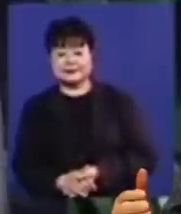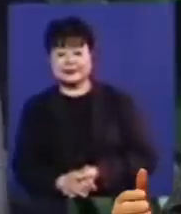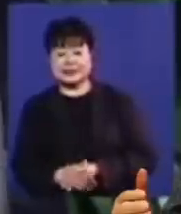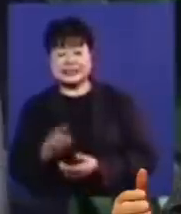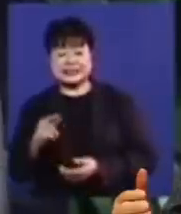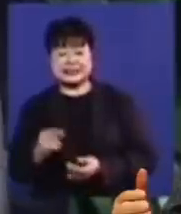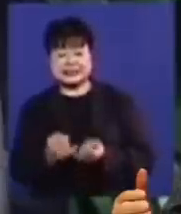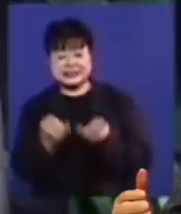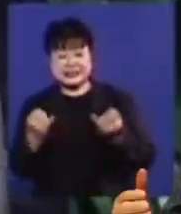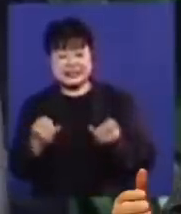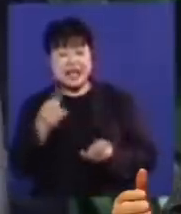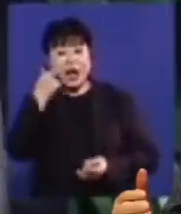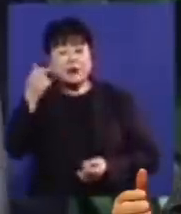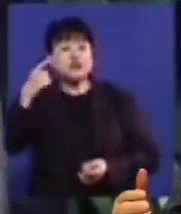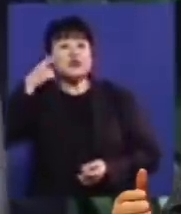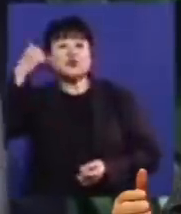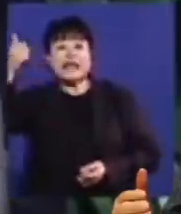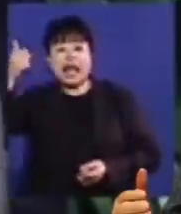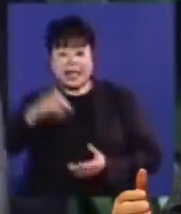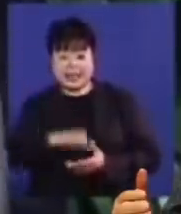신지혜는 그 아버지가 목사입니다.